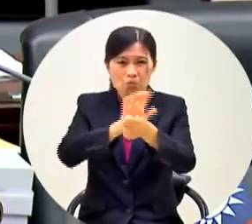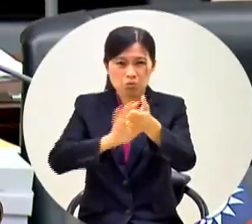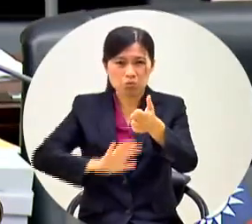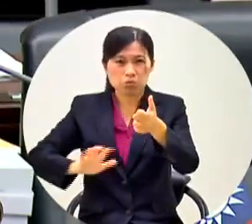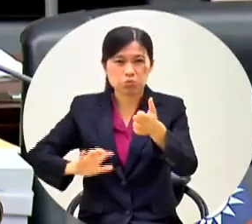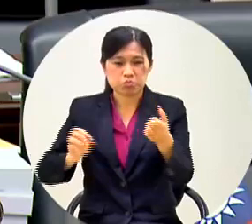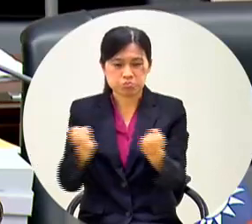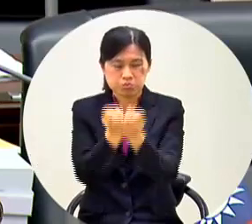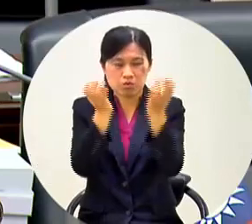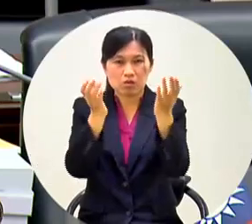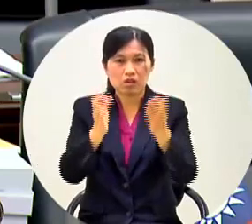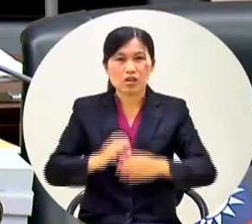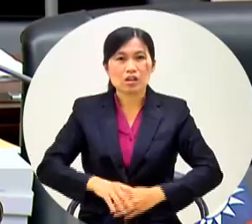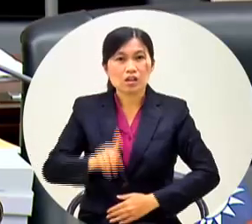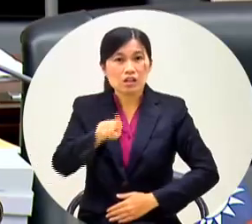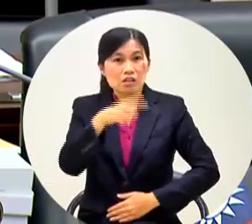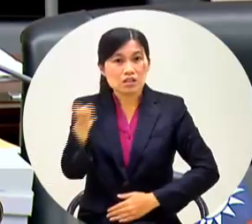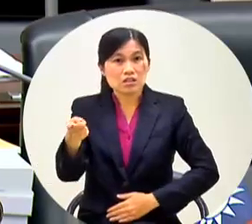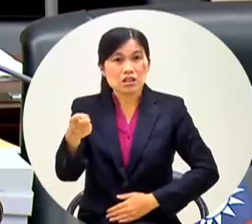的台前